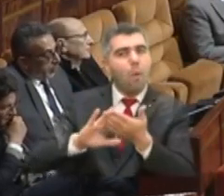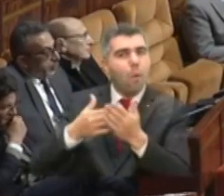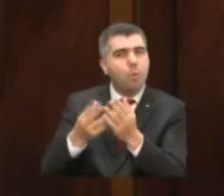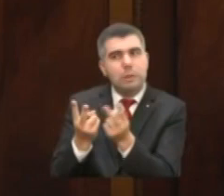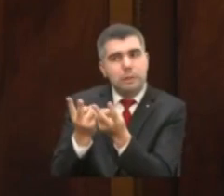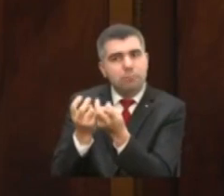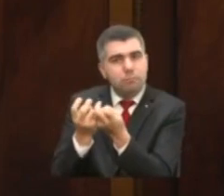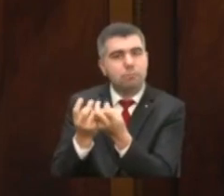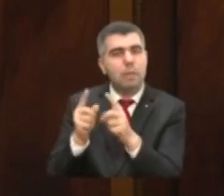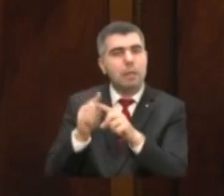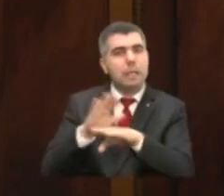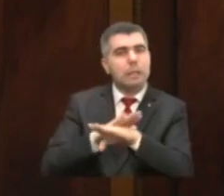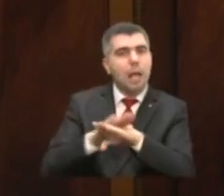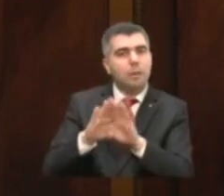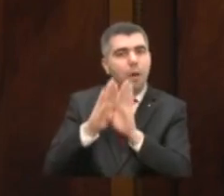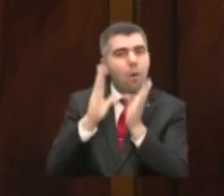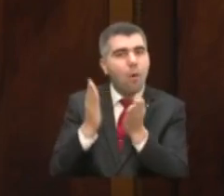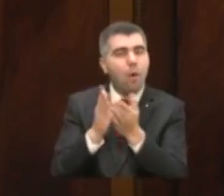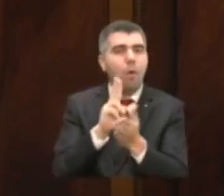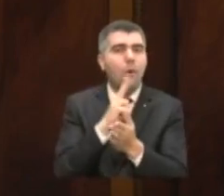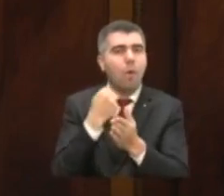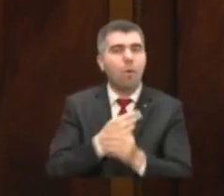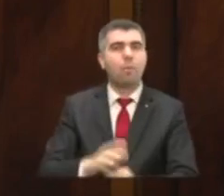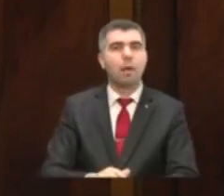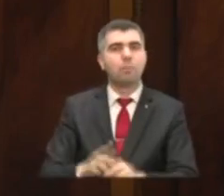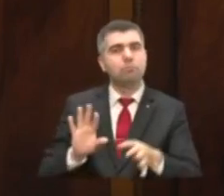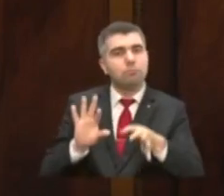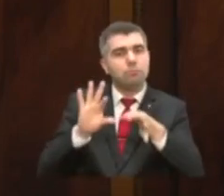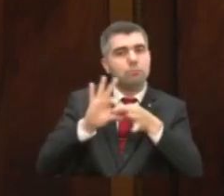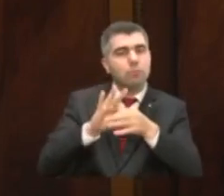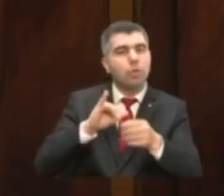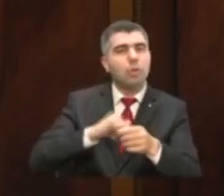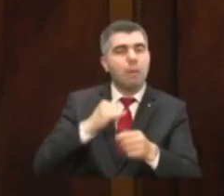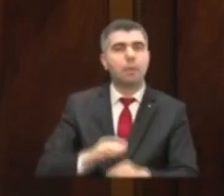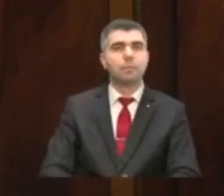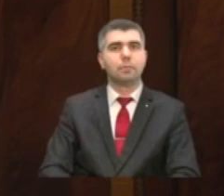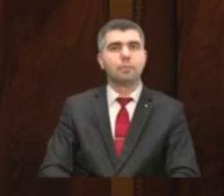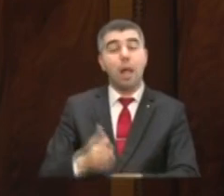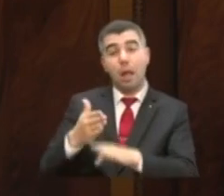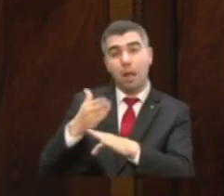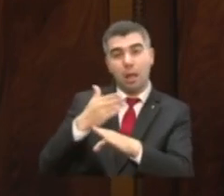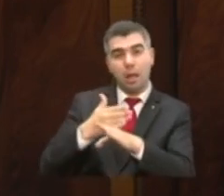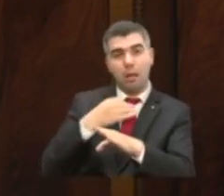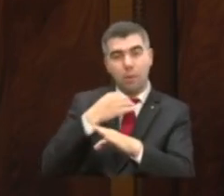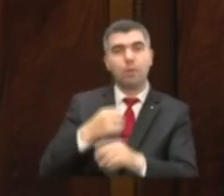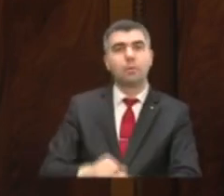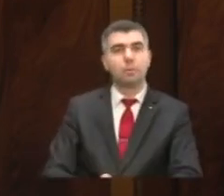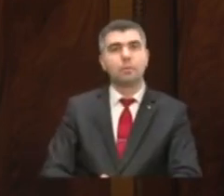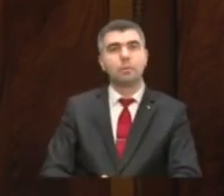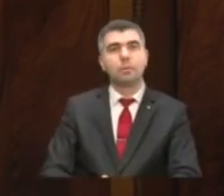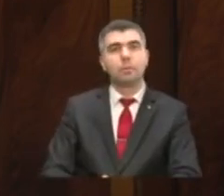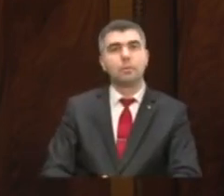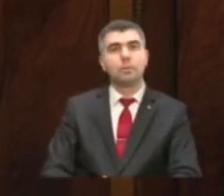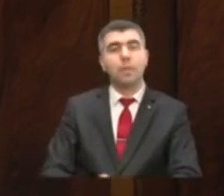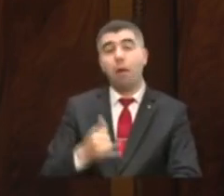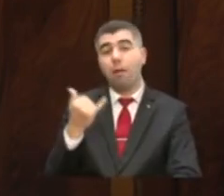به حول السياسة العامة للحكومة الخاصة بإدماج الشباب. وقبل أن أخذ في صلب الموضوع، لا بد